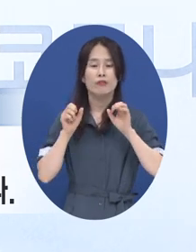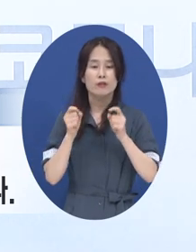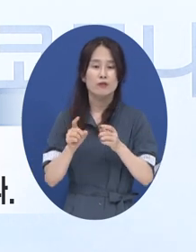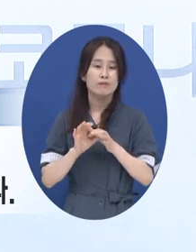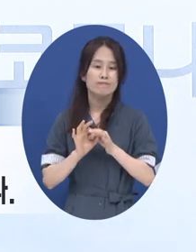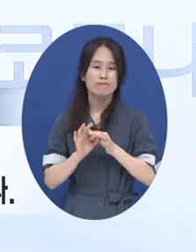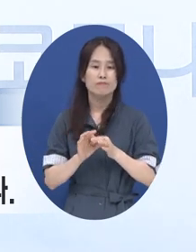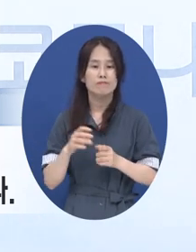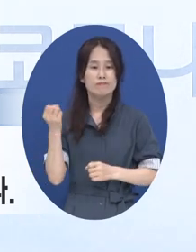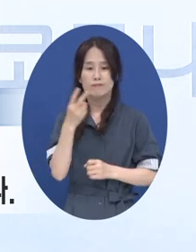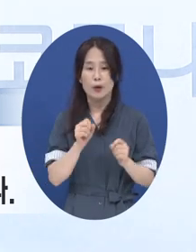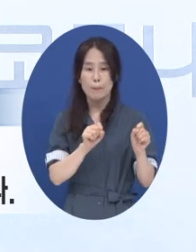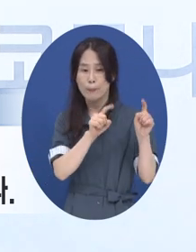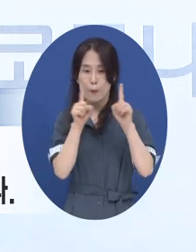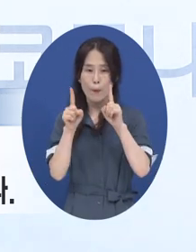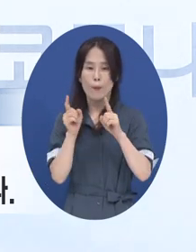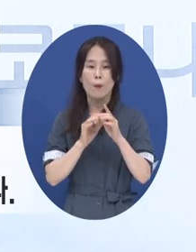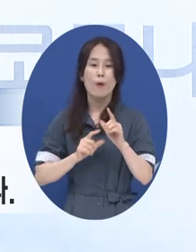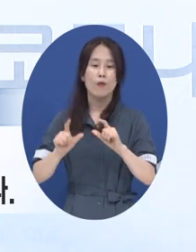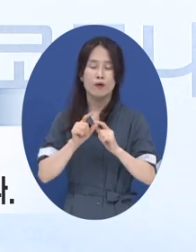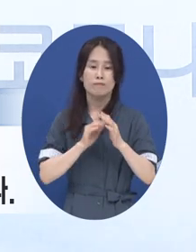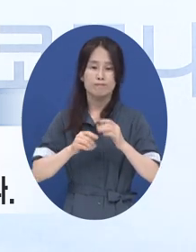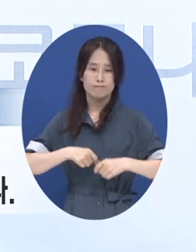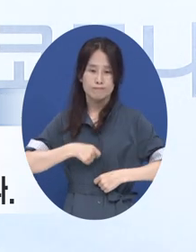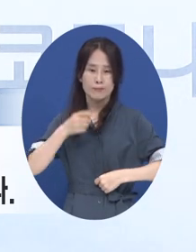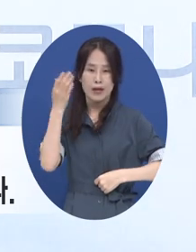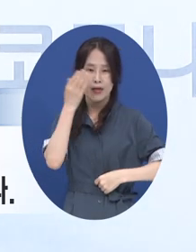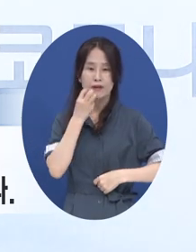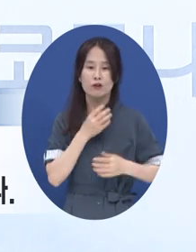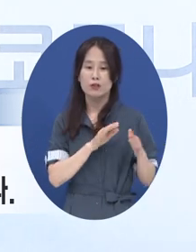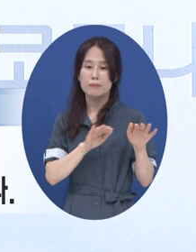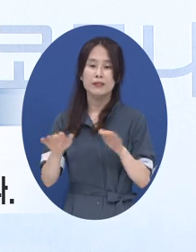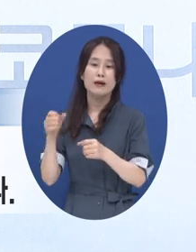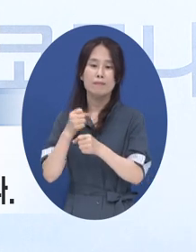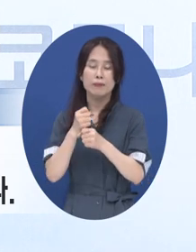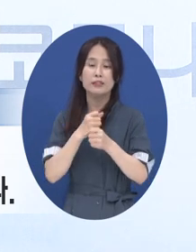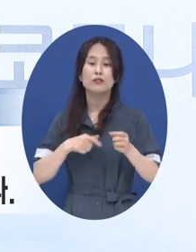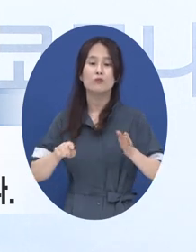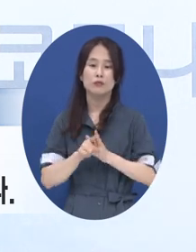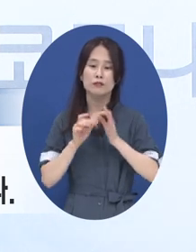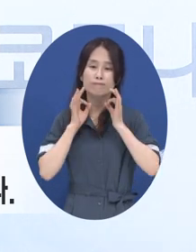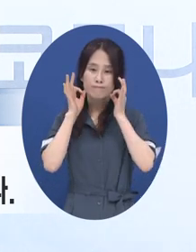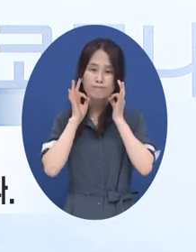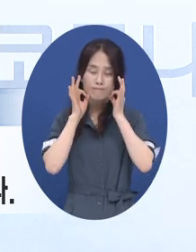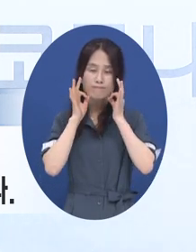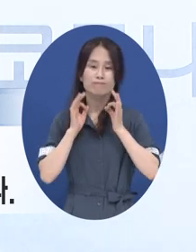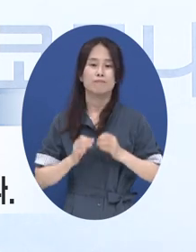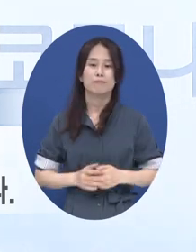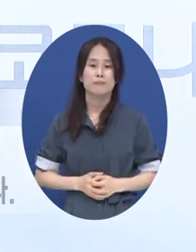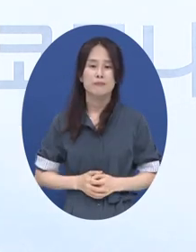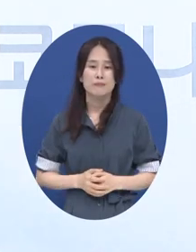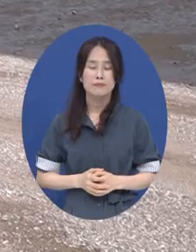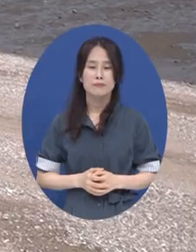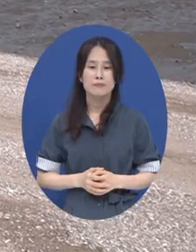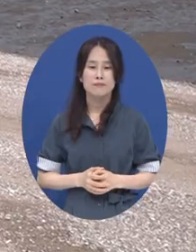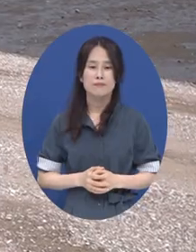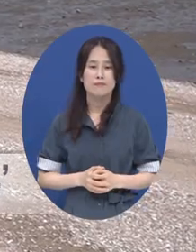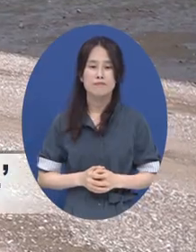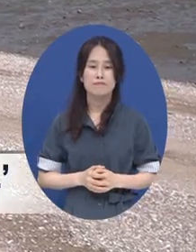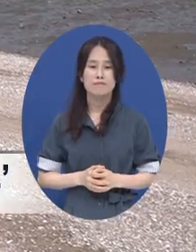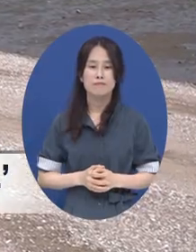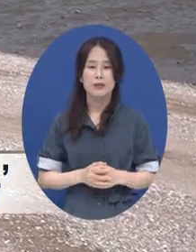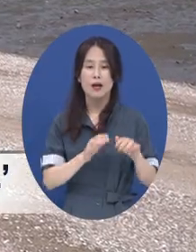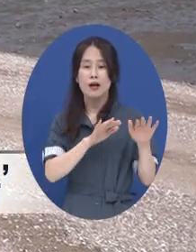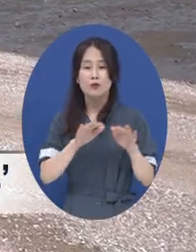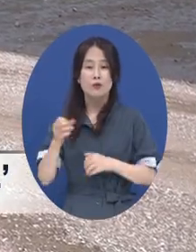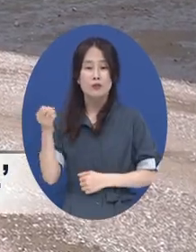이번 기회를 통해 재정비하여 더 공정하고 깨끗한 경기 바다를 만들어가기에 노력하겠습니다.